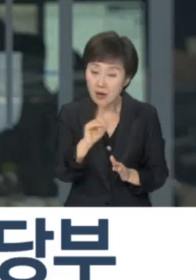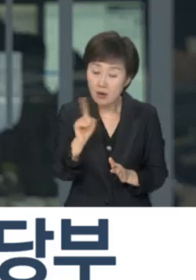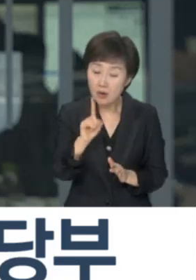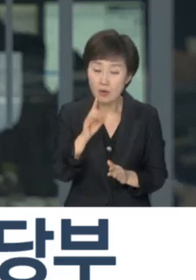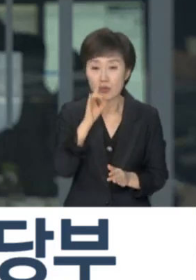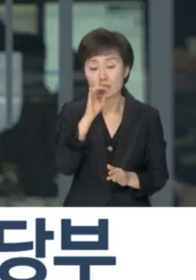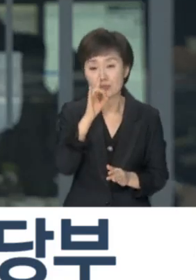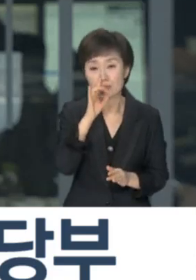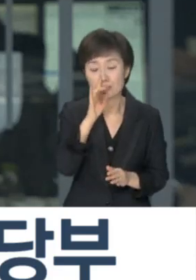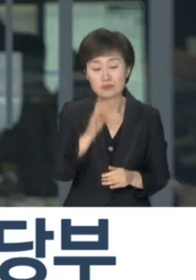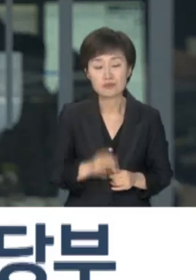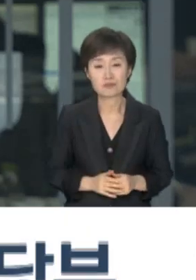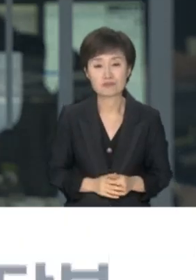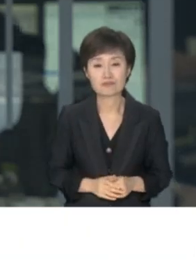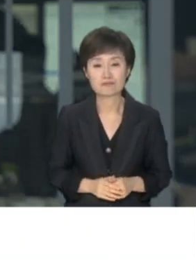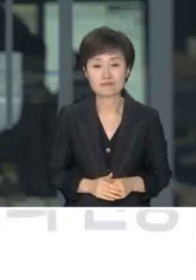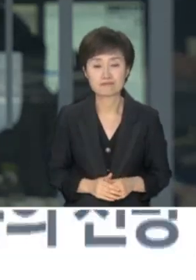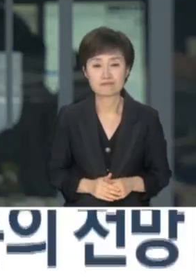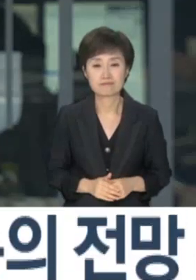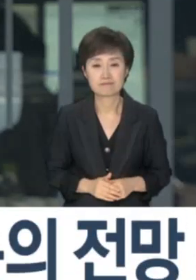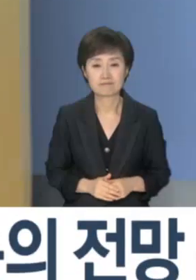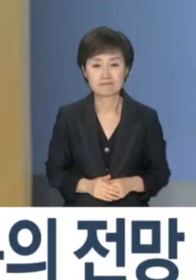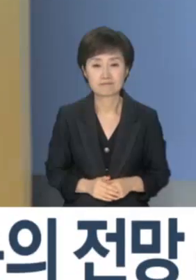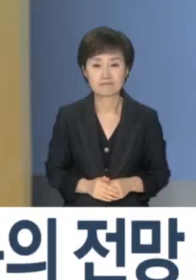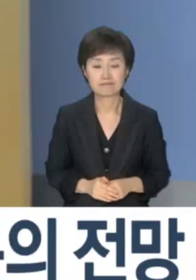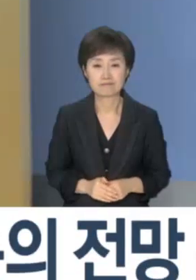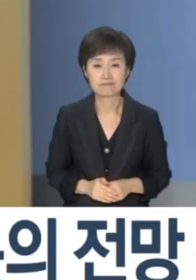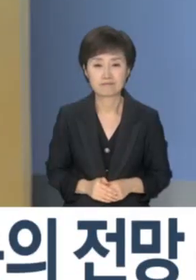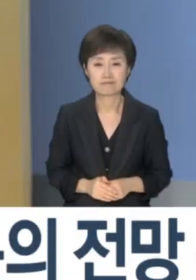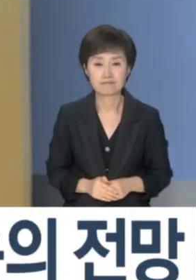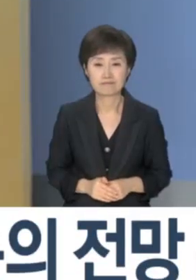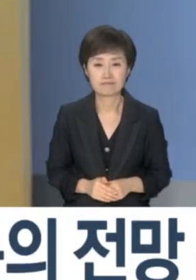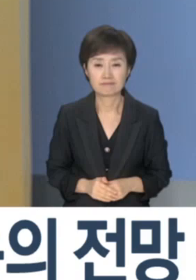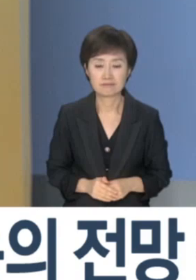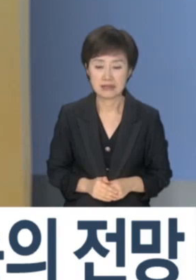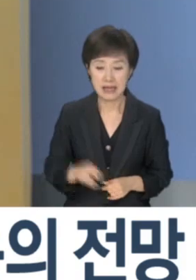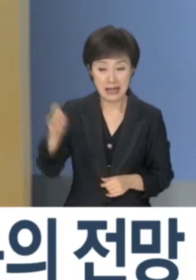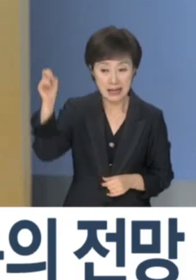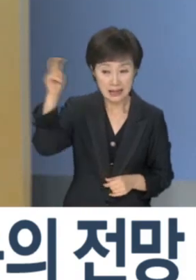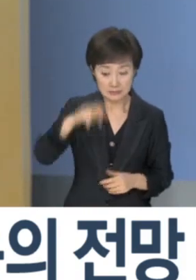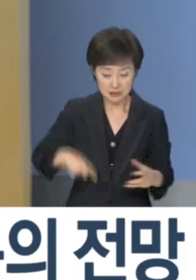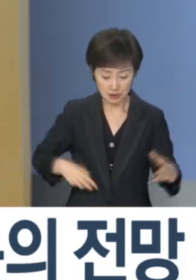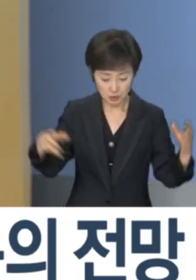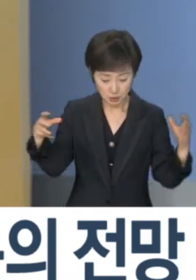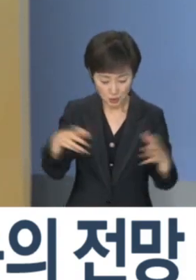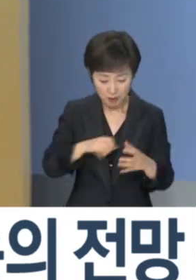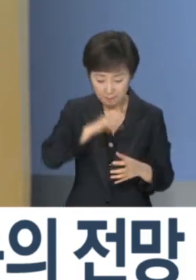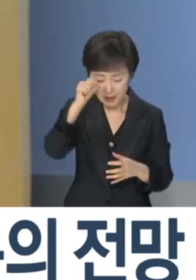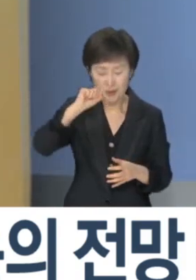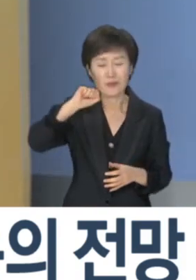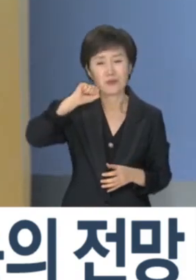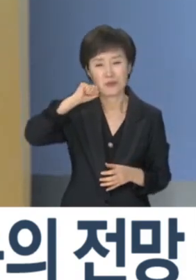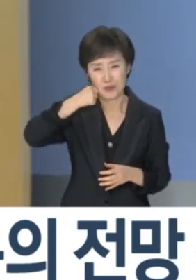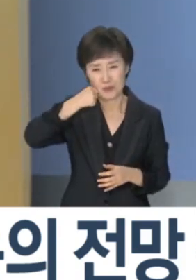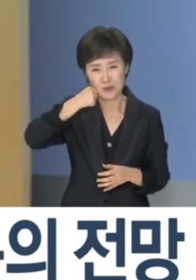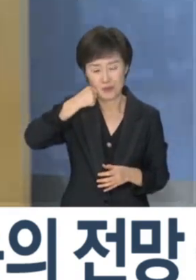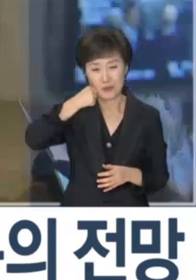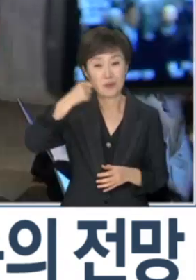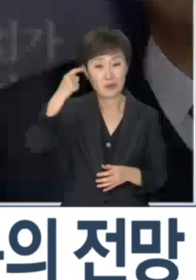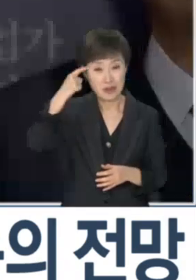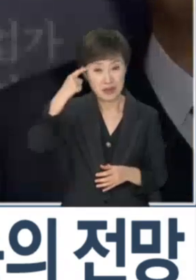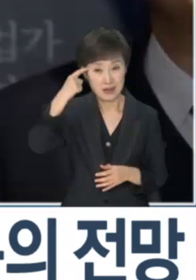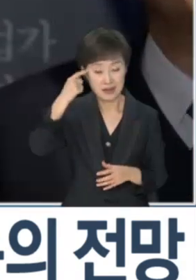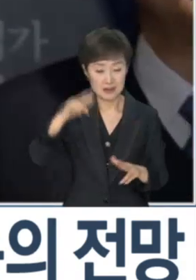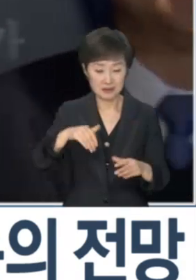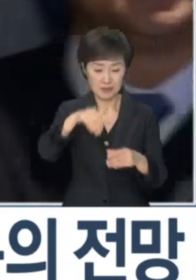수 있을까요? 어떻게 예상하세요? 그런 것을 나올 수는 없는 것 같고요. 지금 전쟁 직전이지